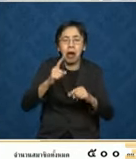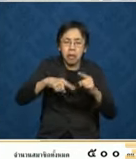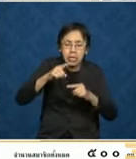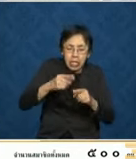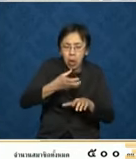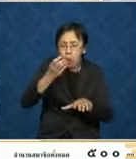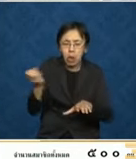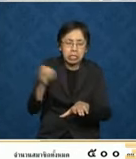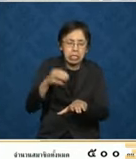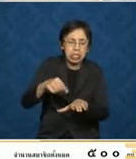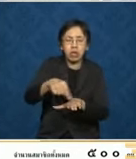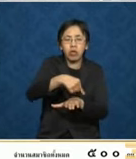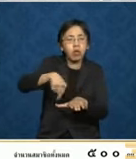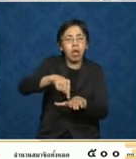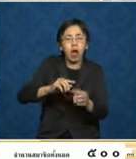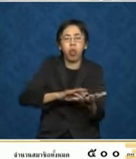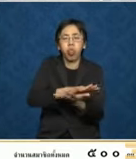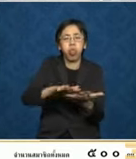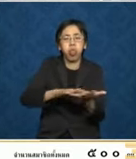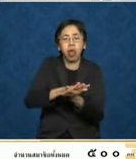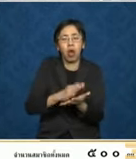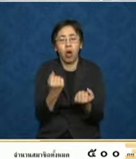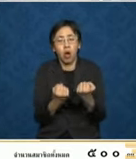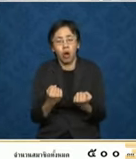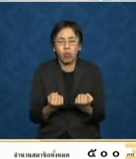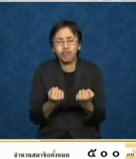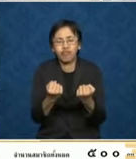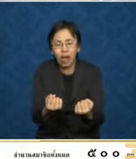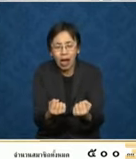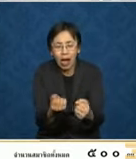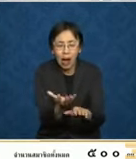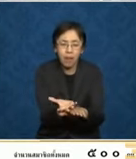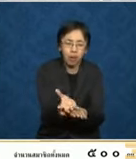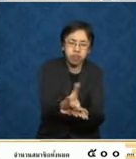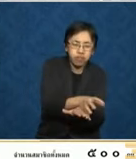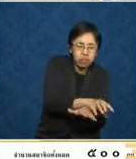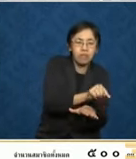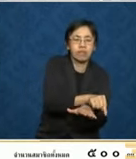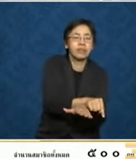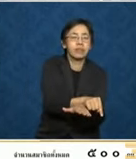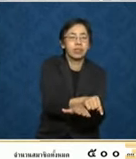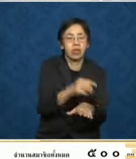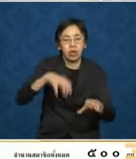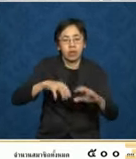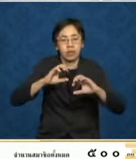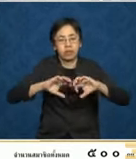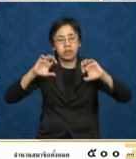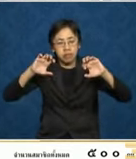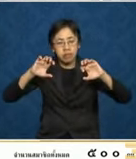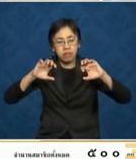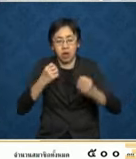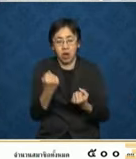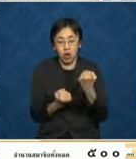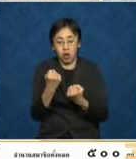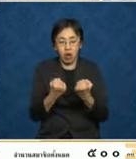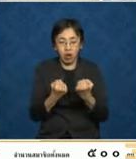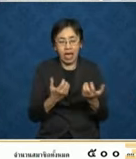ดแยกมาตั้งแต่บ้านเรือนมันก็มาปนกันตรงรถเก็บขยะอีกนะครับอันนี้คือเป็นปัญหาว่าหน่วยราชการบางที่เนี่ยรถขนขยะ